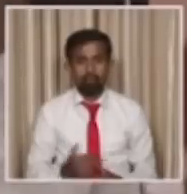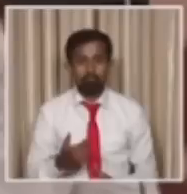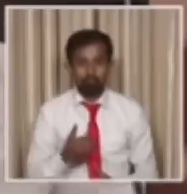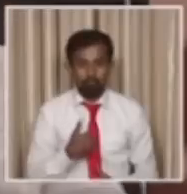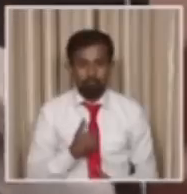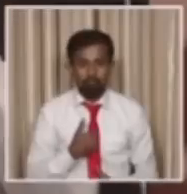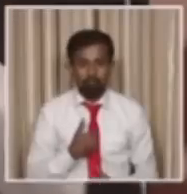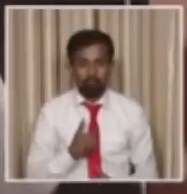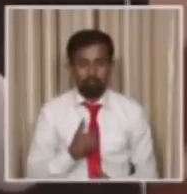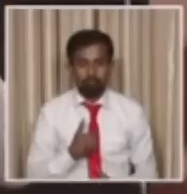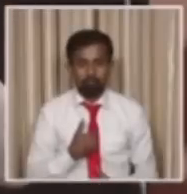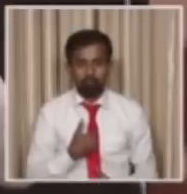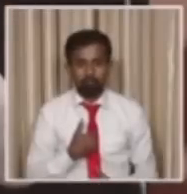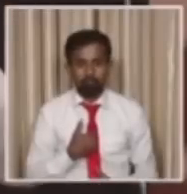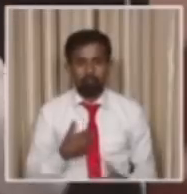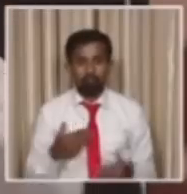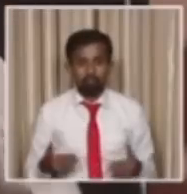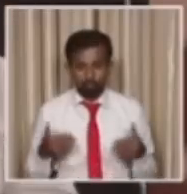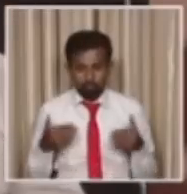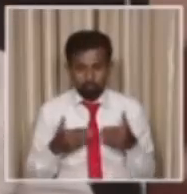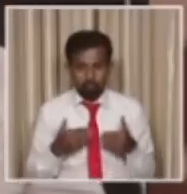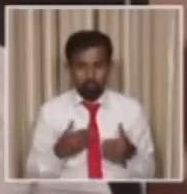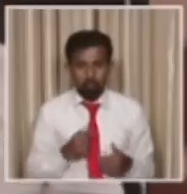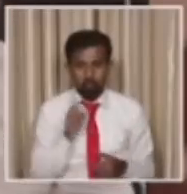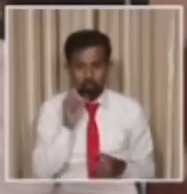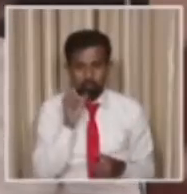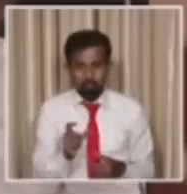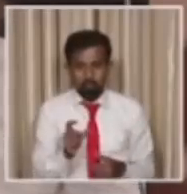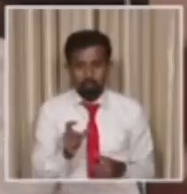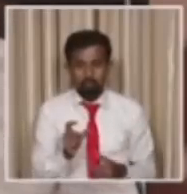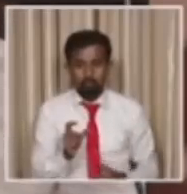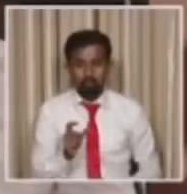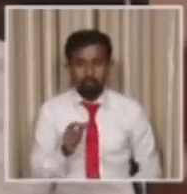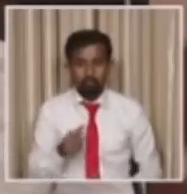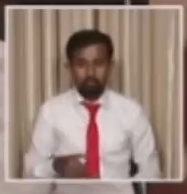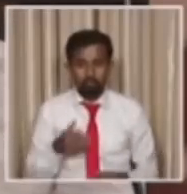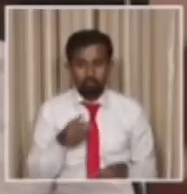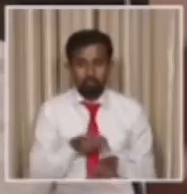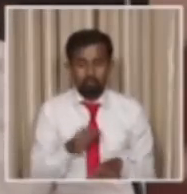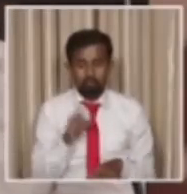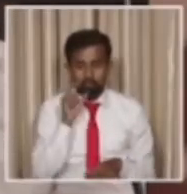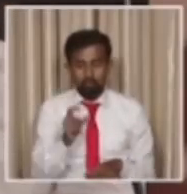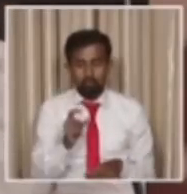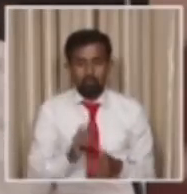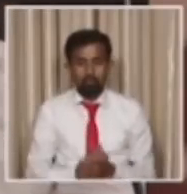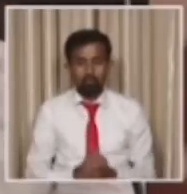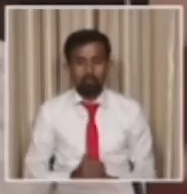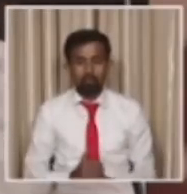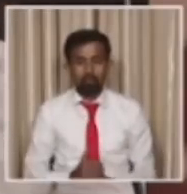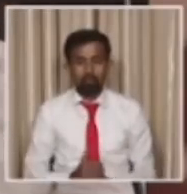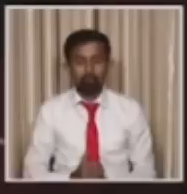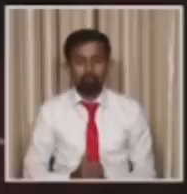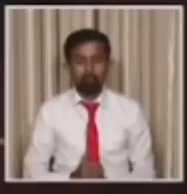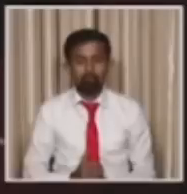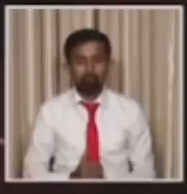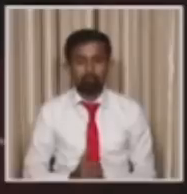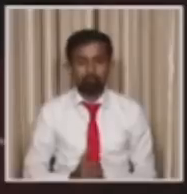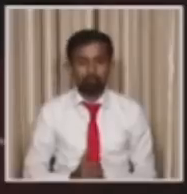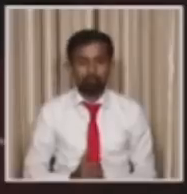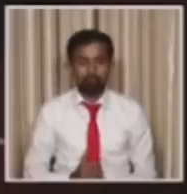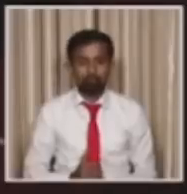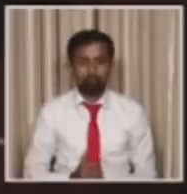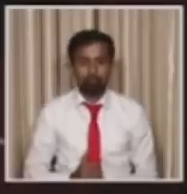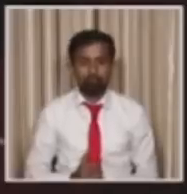මම මේ දැන් මම බලනවා පොයින්ට් ඔෆ් ඕඩර් කියන්න. දැන් මම බලනවා පොයින්ට් ඔෆ් ඕඩර් කියන්න. මේ